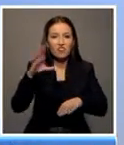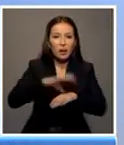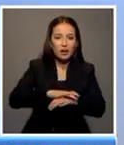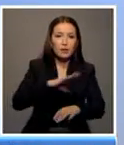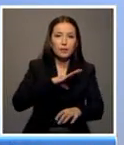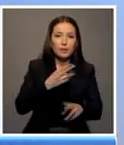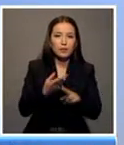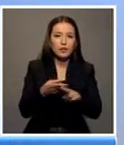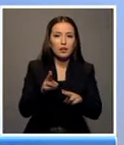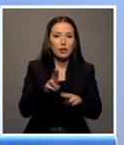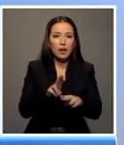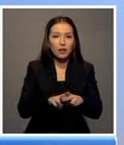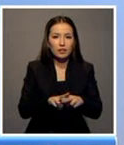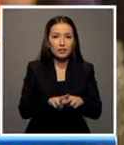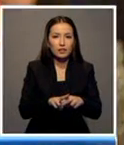мысалға